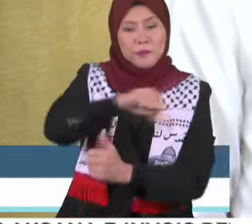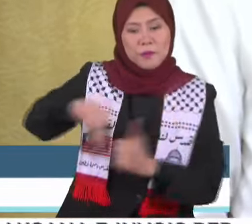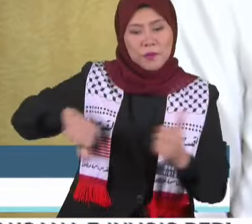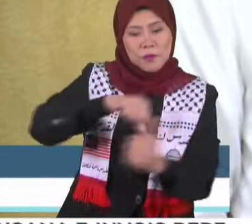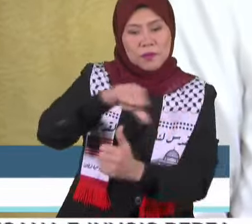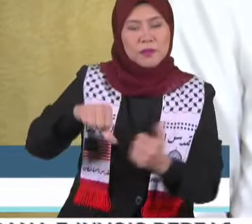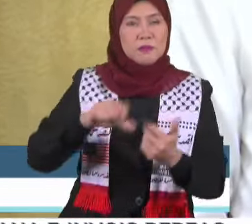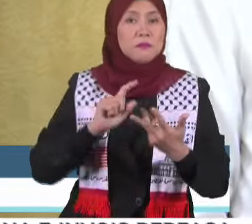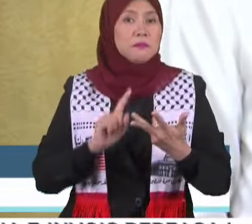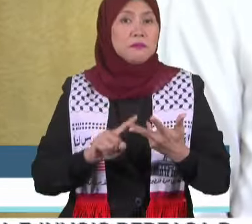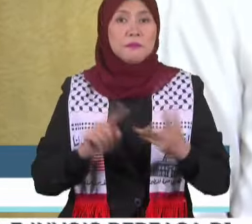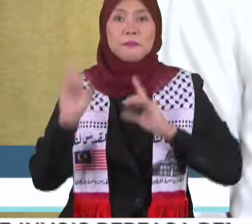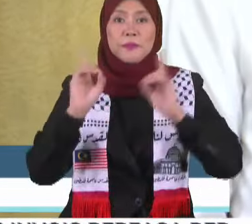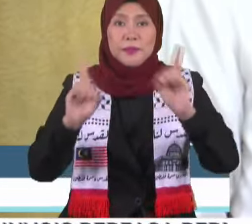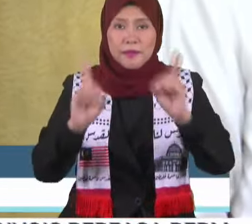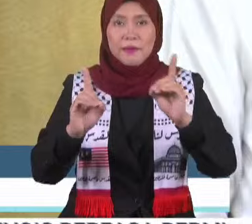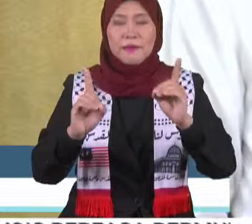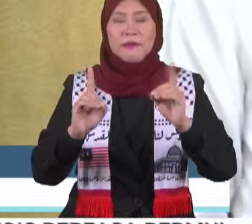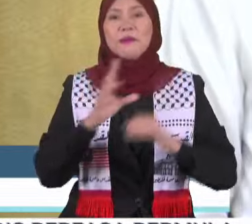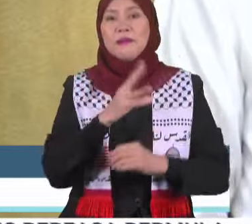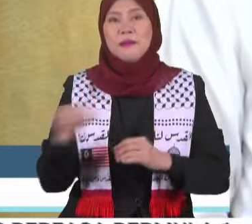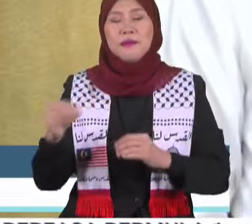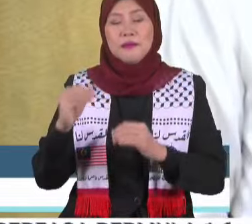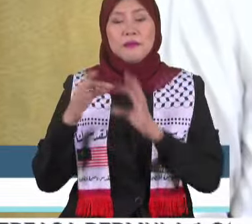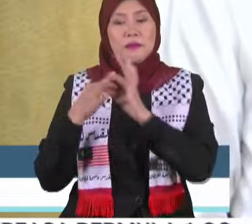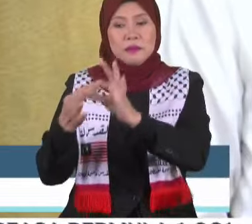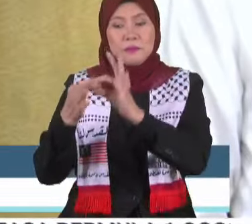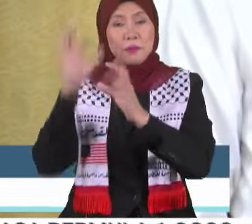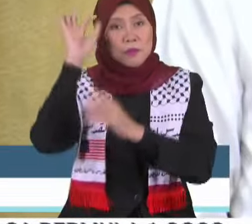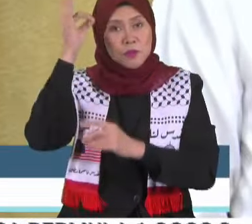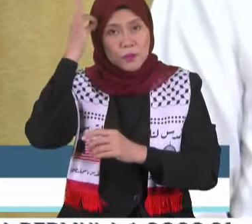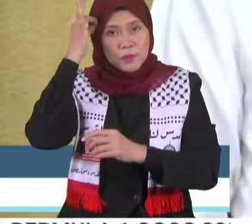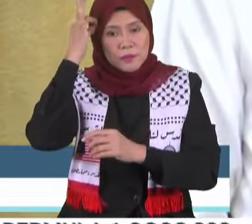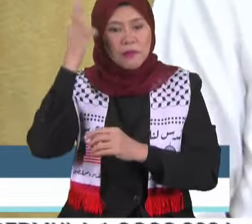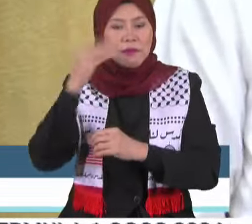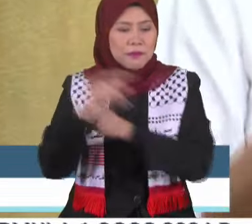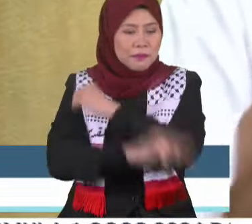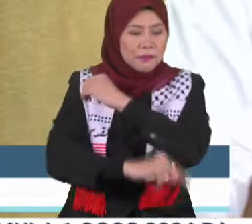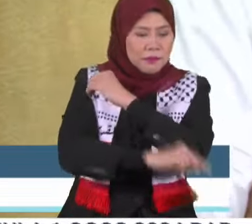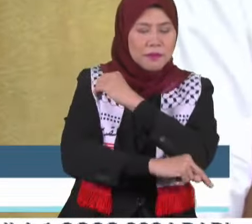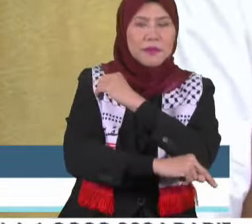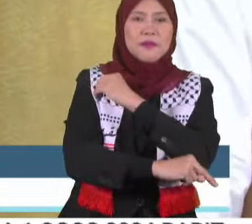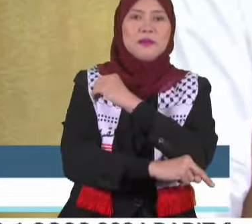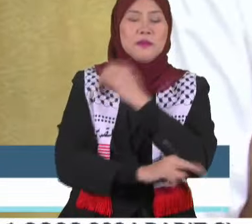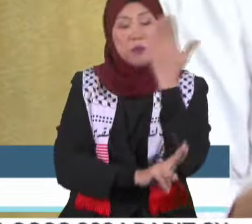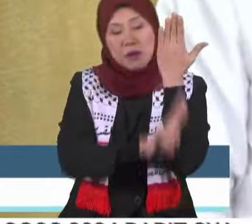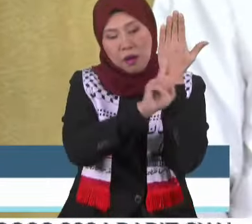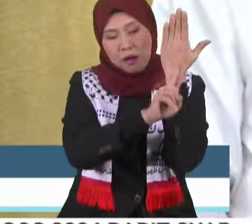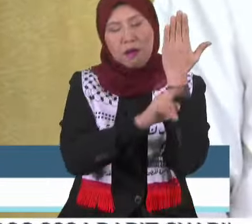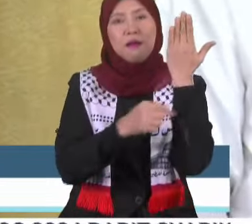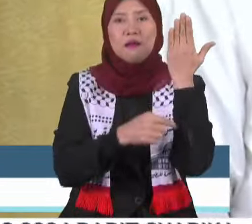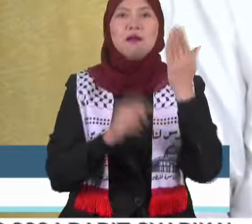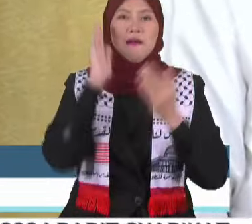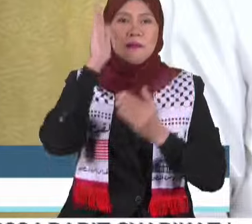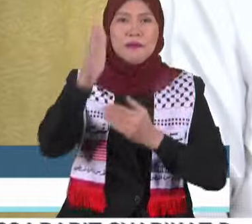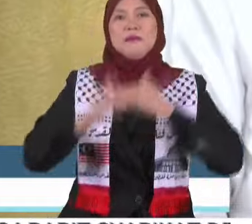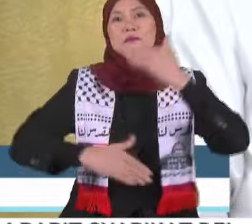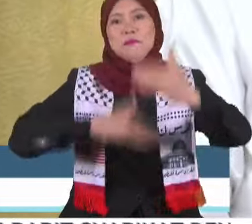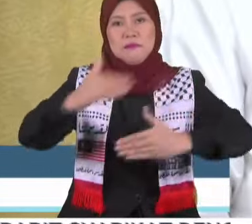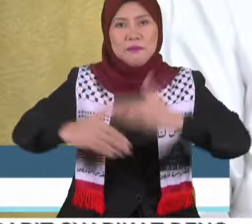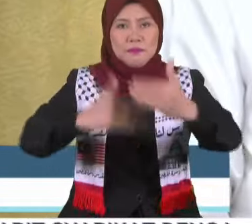sosial, pendidikan dan kerjasama-kerjasama persekutuan kerajaan negeri-negeri di utara akan kita